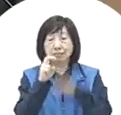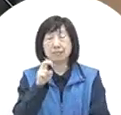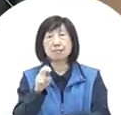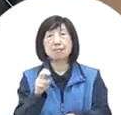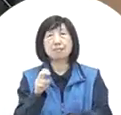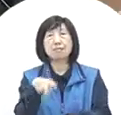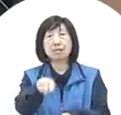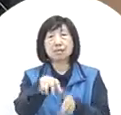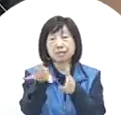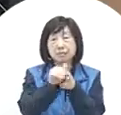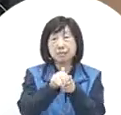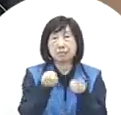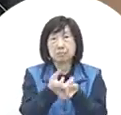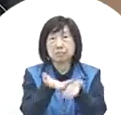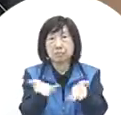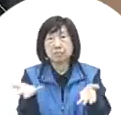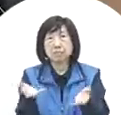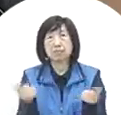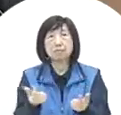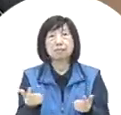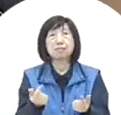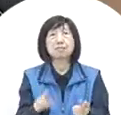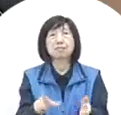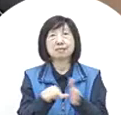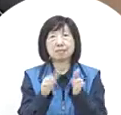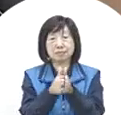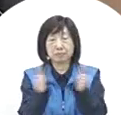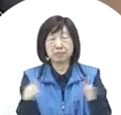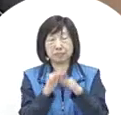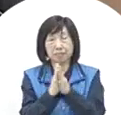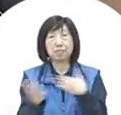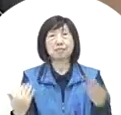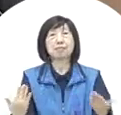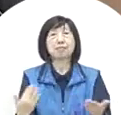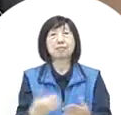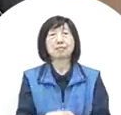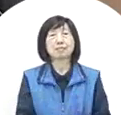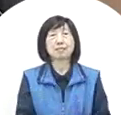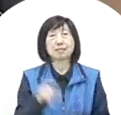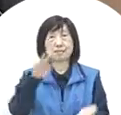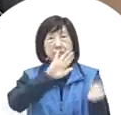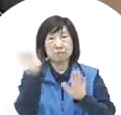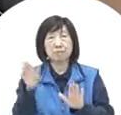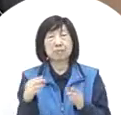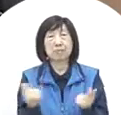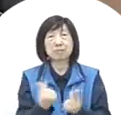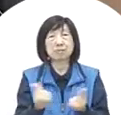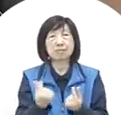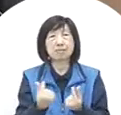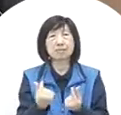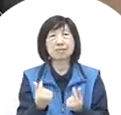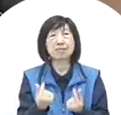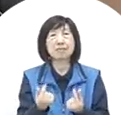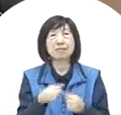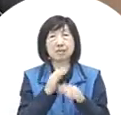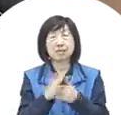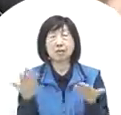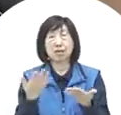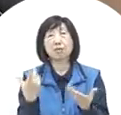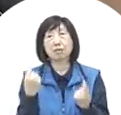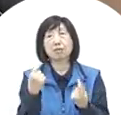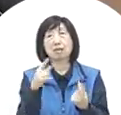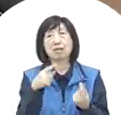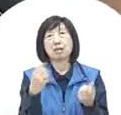的，在这段时间我们也都很清楚。 所以市长知道吗？ 这个倾向是有一点在往前走。 好，那我